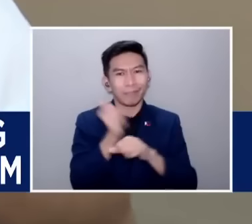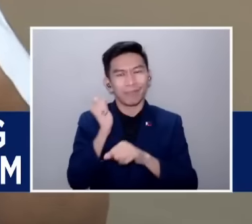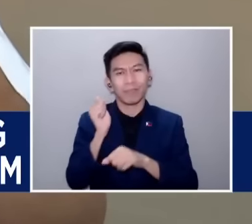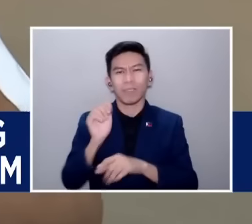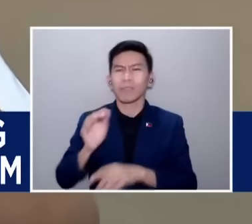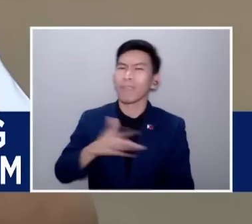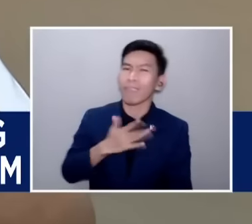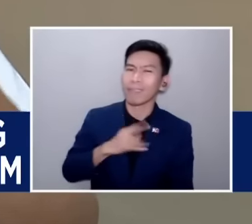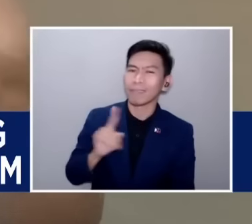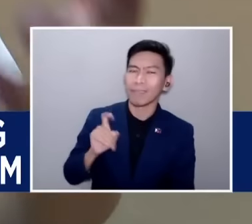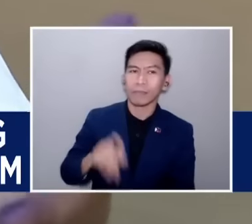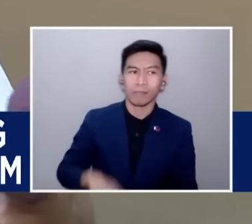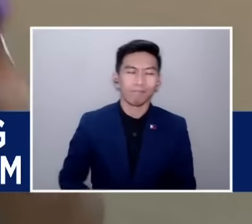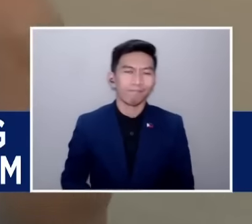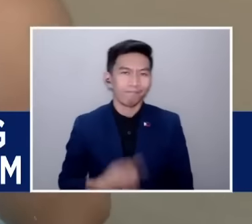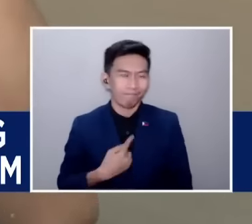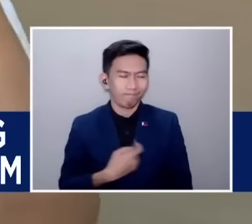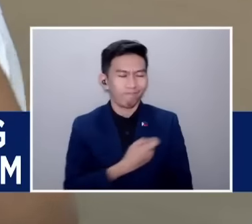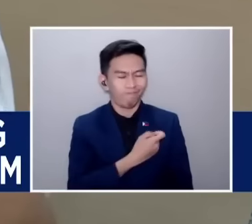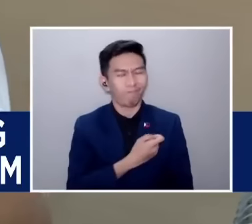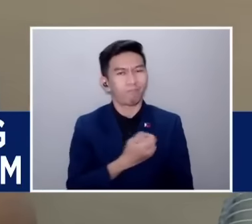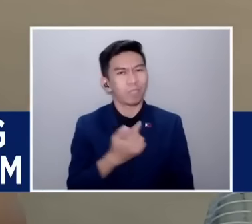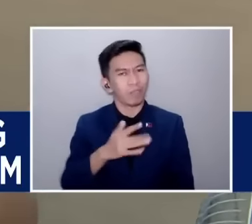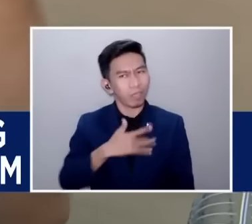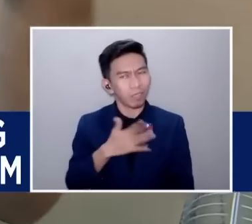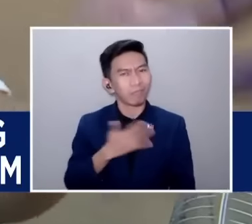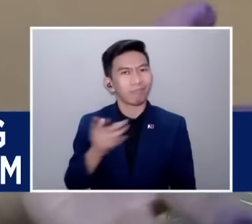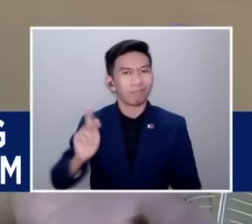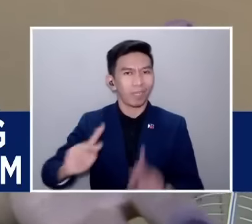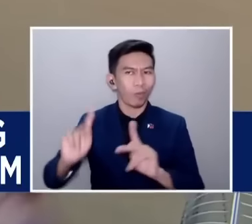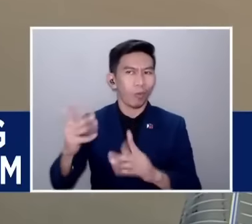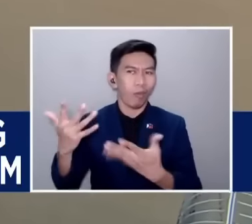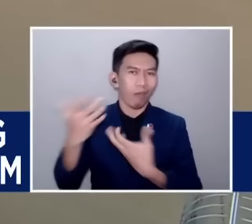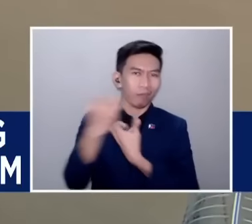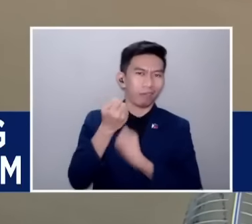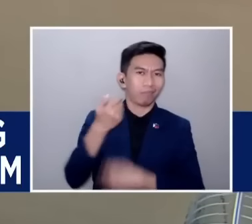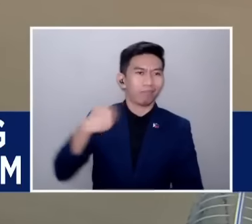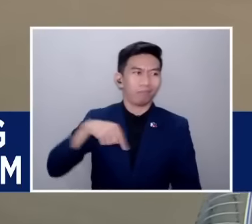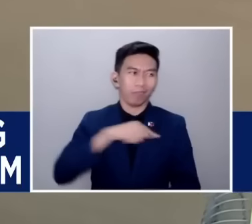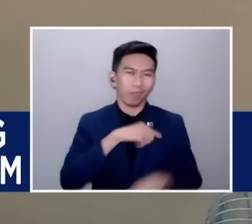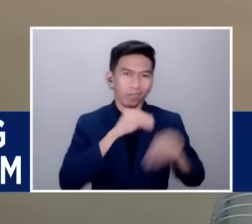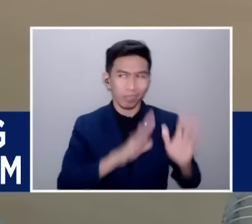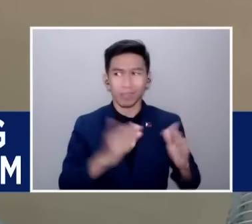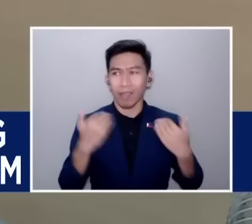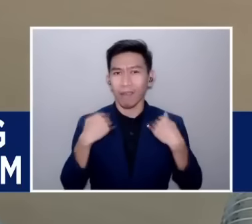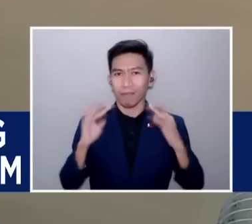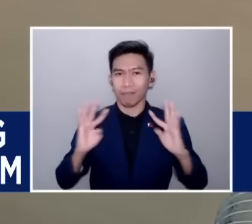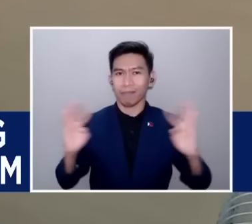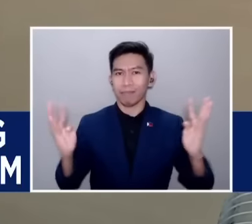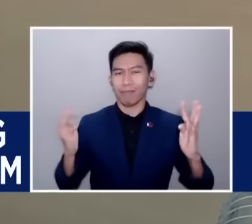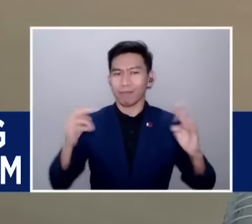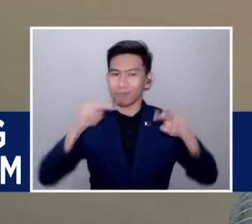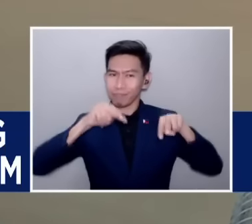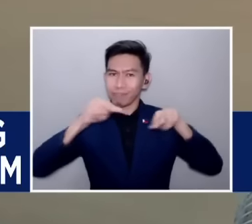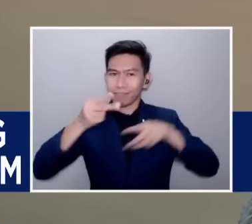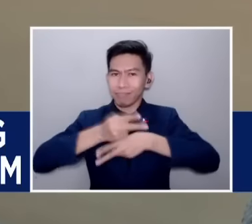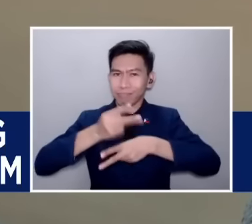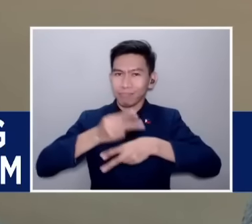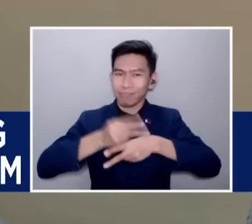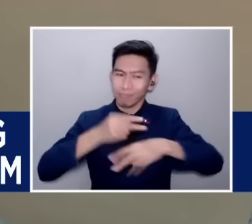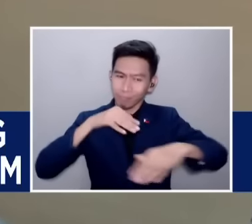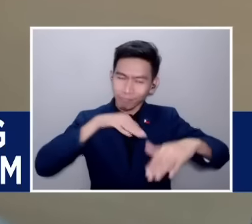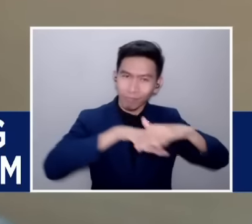hindi nila kami pinagkakatiwalaan kahit na kami mga teacher, tapos may kasama rin naman kaming watcher na pwedeng nagbabantay sa amin habang ginagawa yung